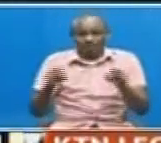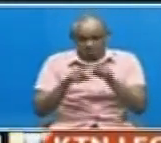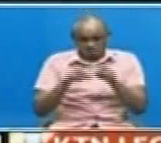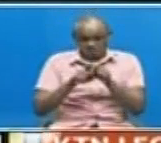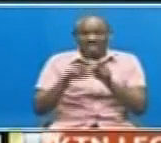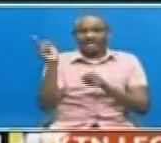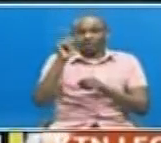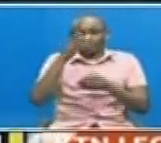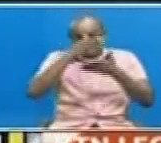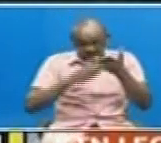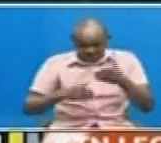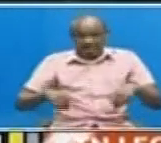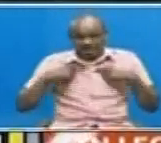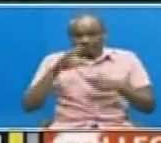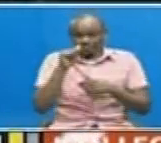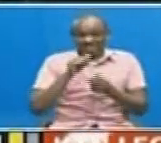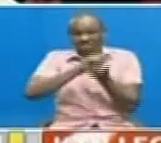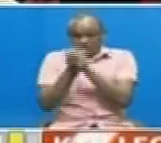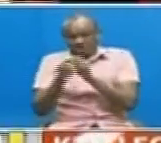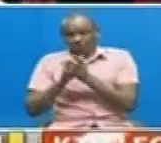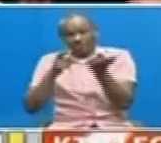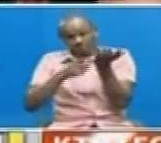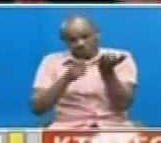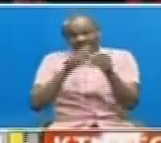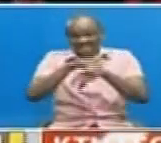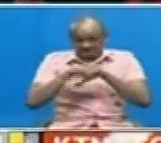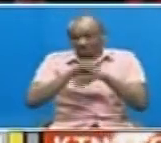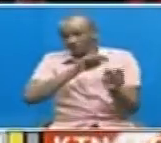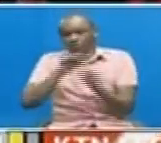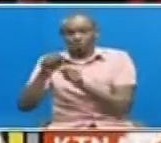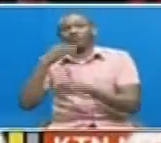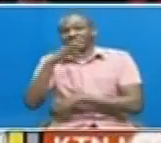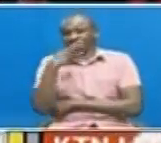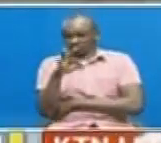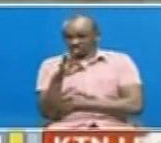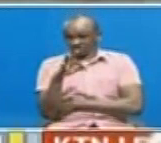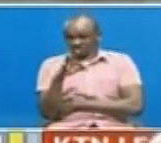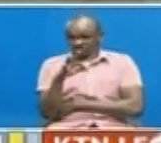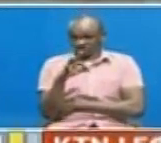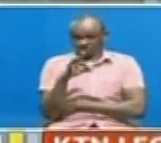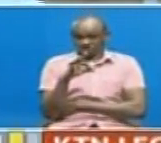Half-Life. Tunaitranslate kutoka kwa Kiswahili na Kizungu to French.